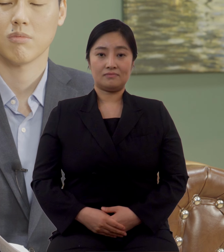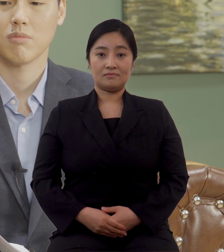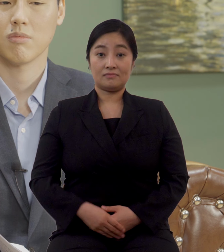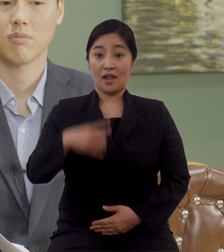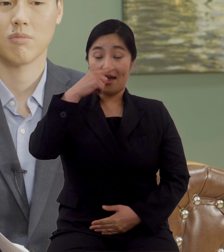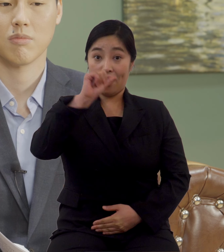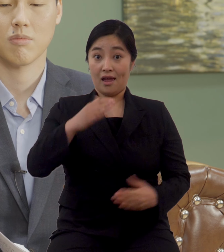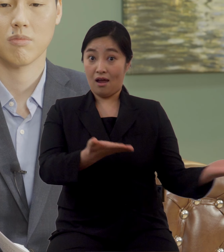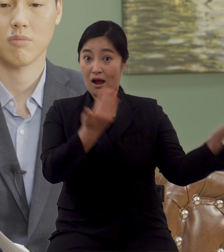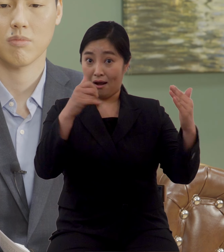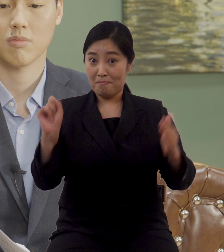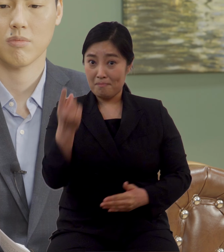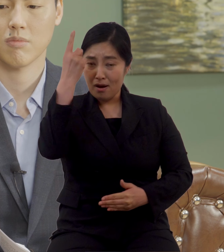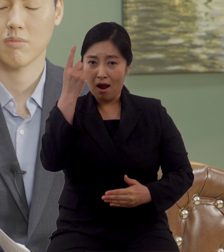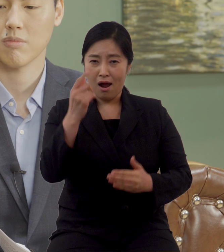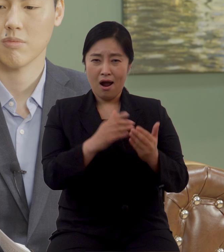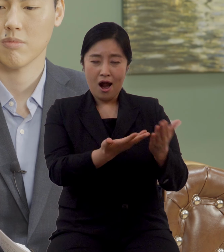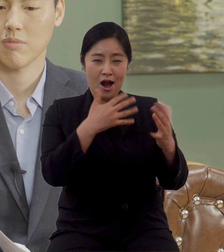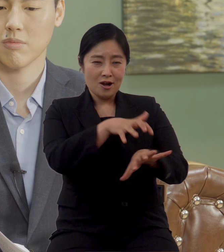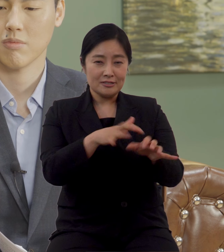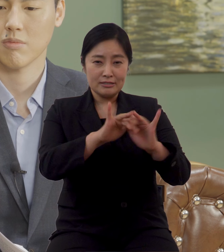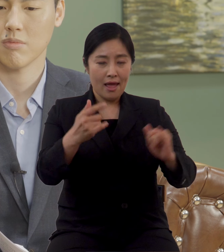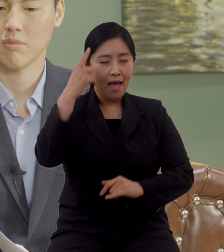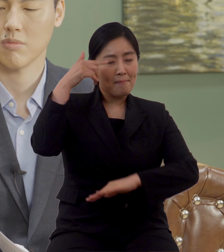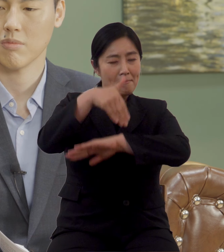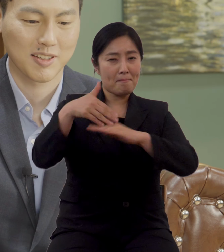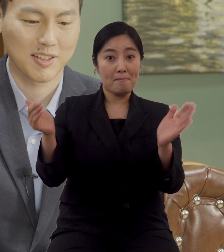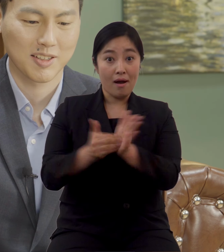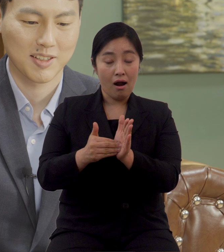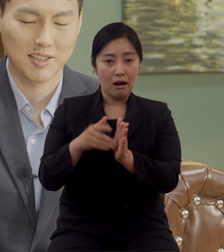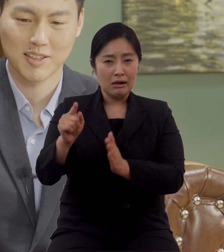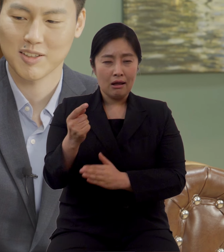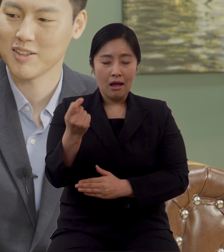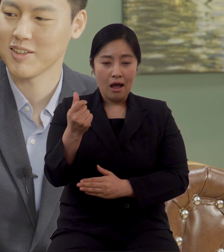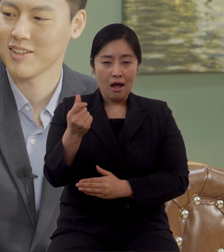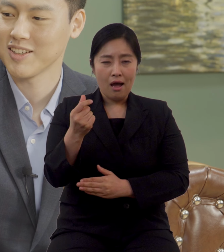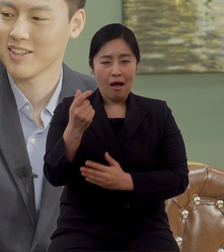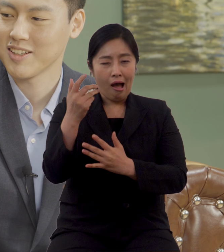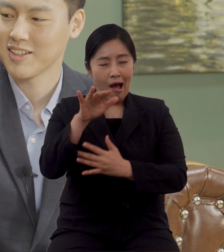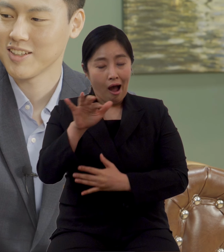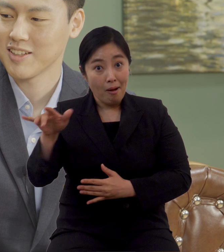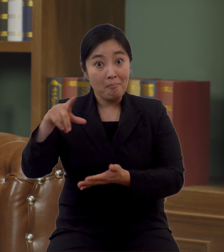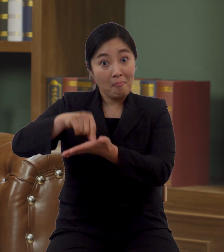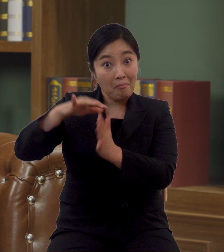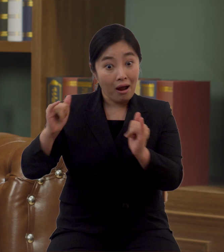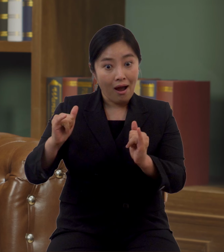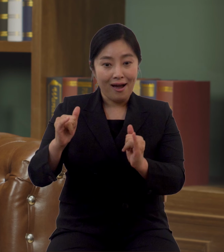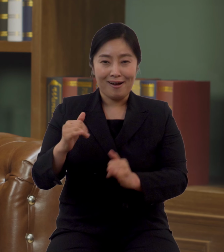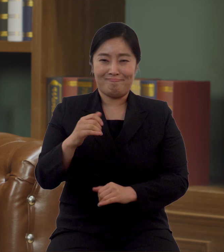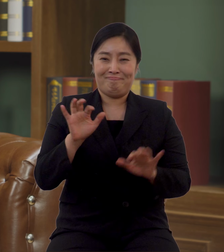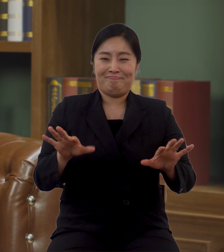이 아시안게임 유치로 인해서 취업 유발 인원에 대해서 예측을 해놨는데 진짜 자그마치 명이라고 이렇게